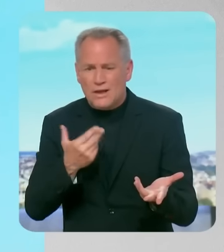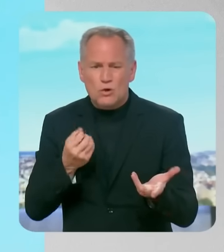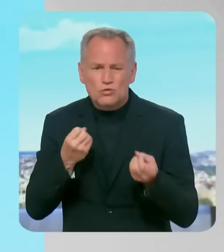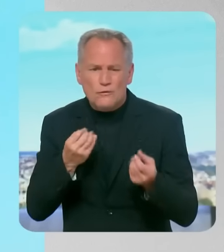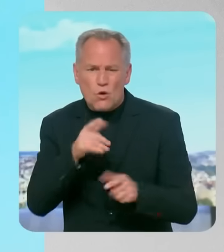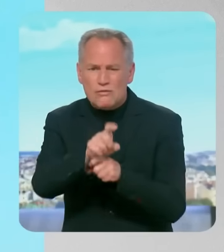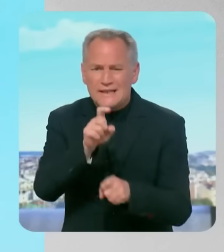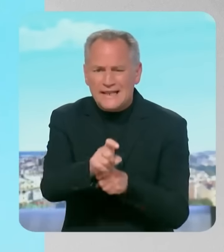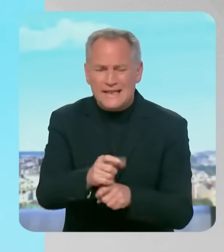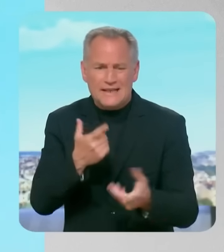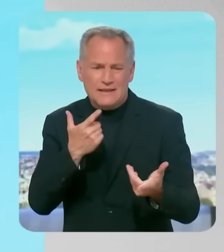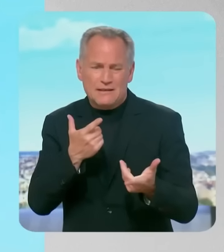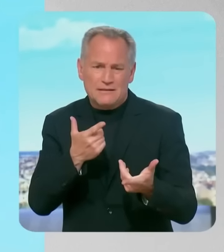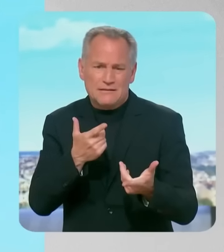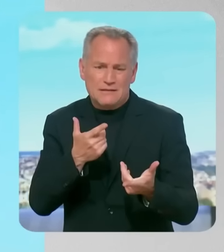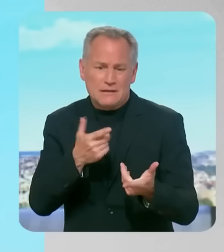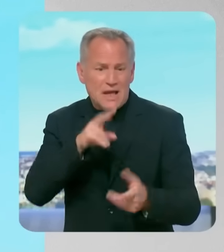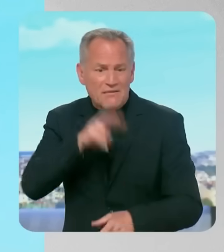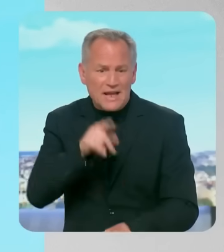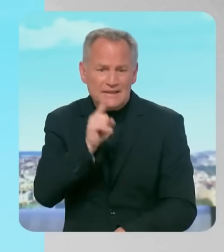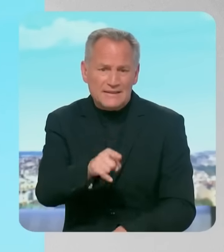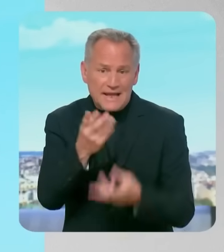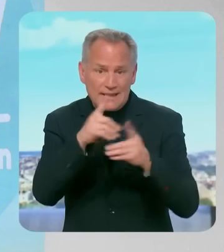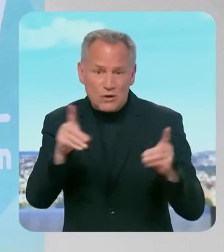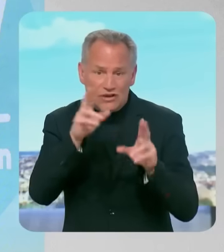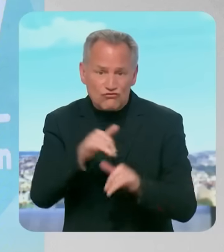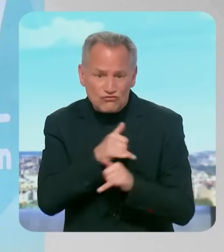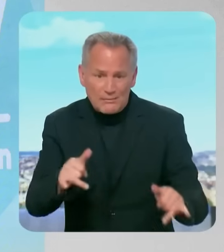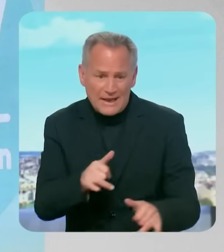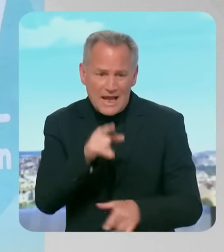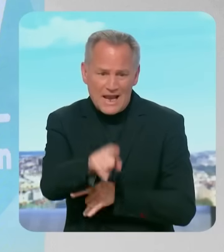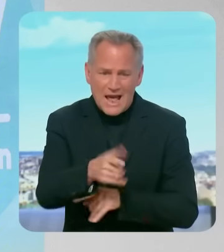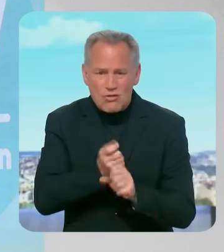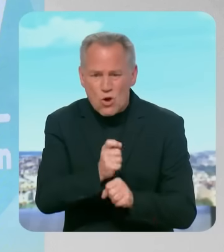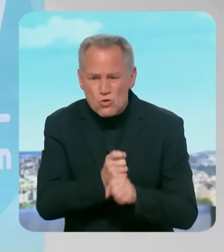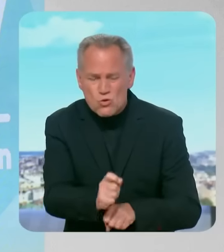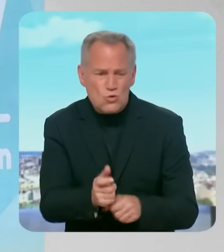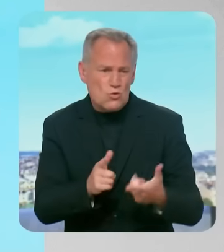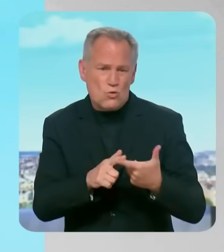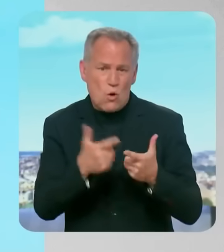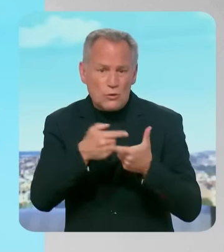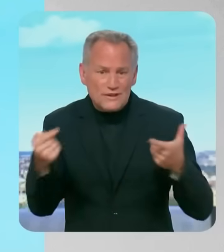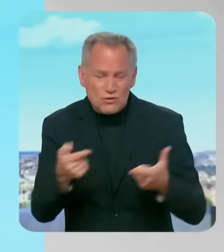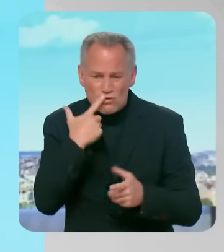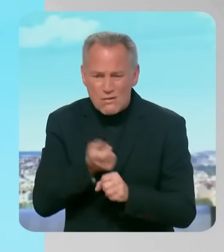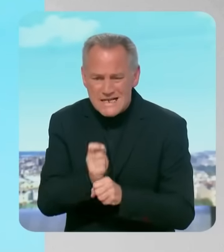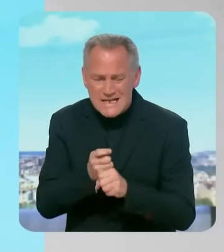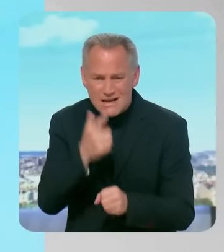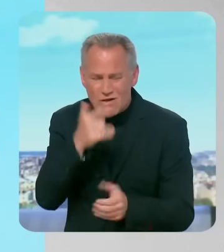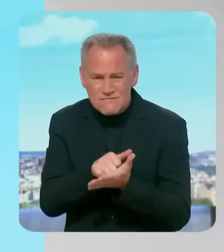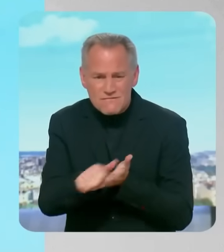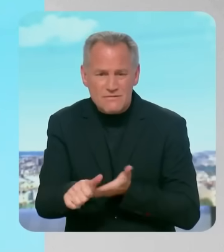critiqué. Ce n'est absolument pas un régime démocratique. Il torture les opposants. Donc tout signe